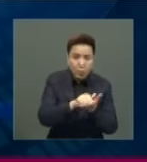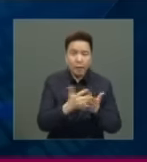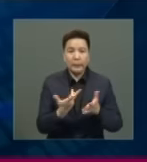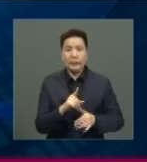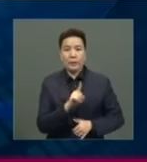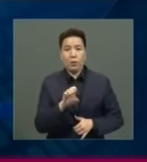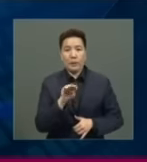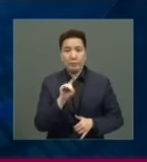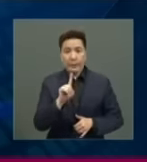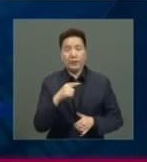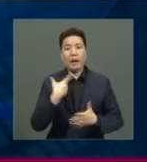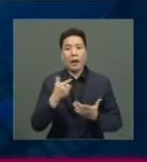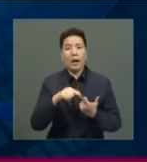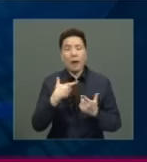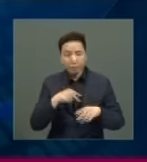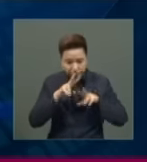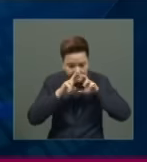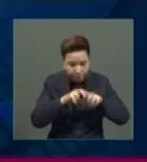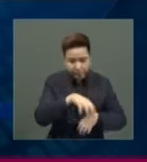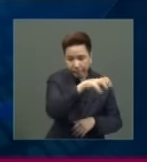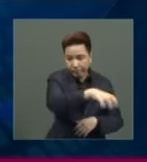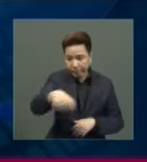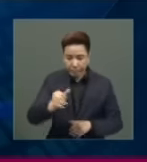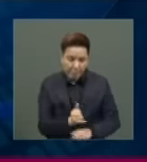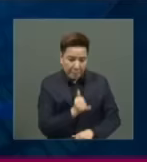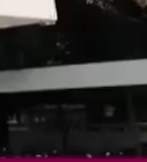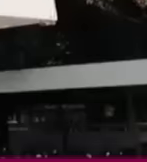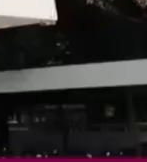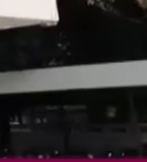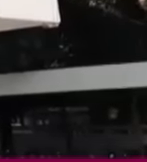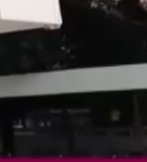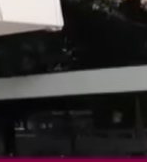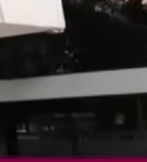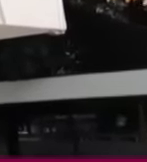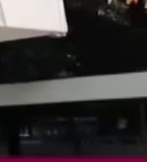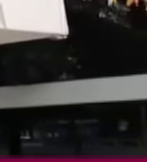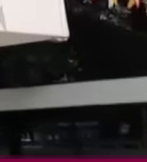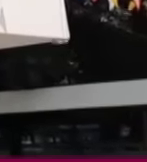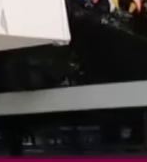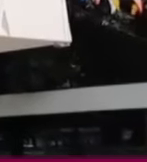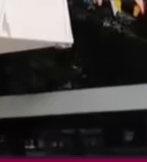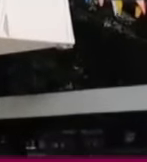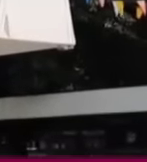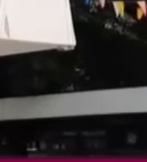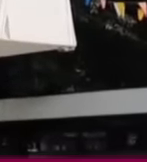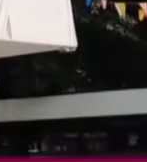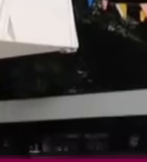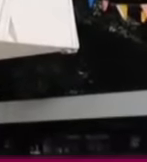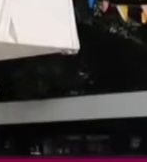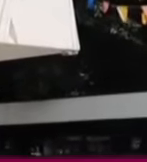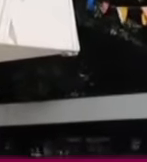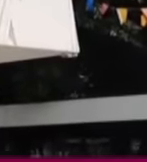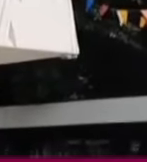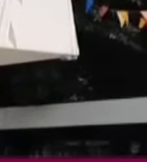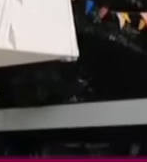หาเมฆนะครับมีการออกหมายเรียกให้ทางดีเจมะตูมมารับทราบข้อกล่าวหาในวันที่15กุมภาพันธ์นี้แหละครับ ส่วนอีกหนึ่งคลัสเต